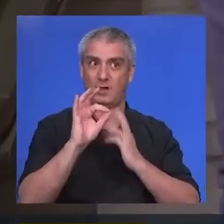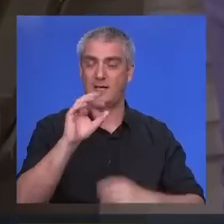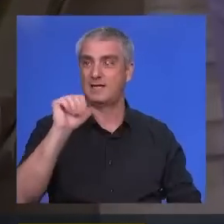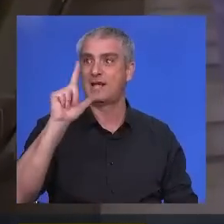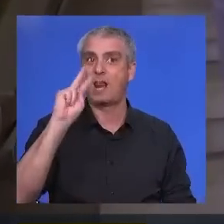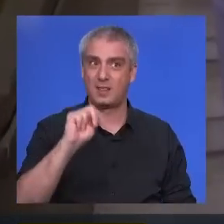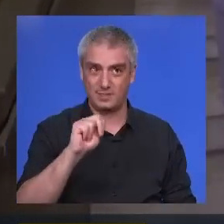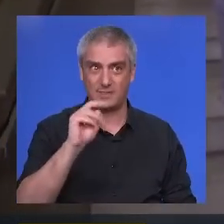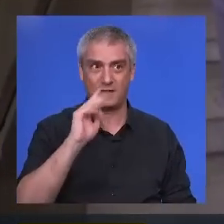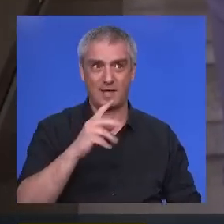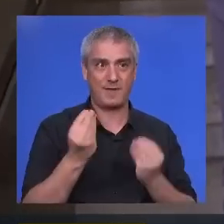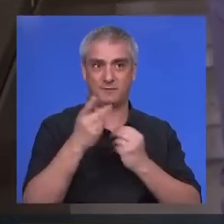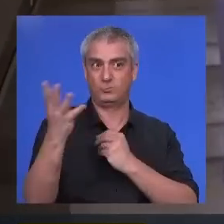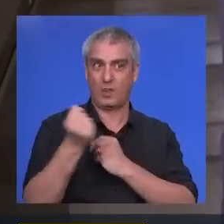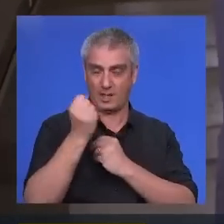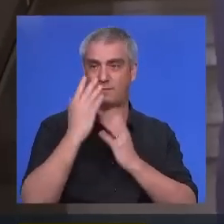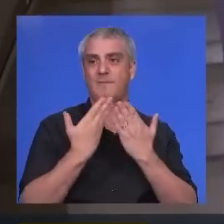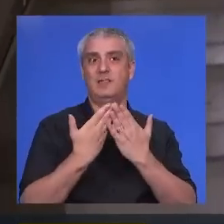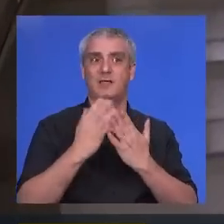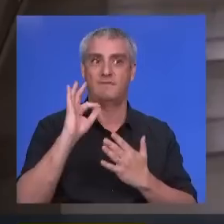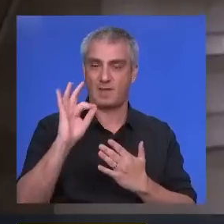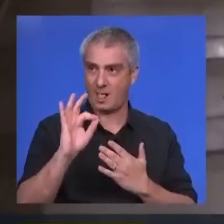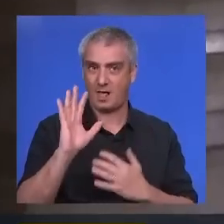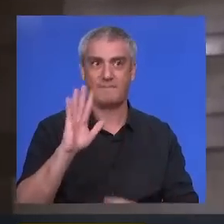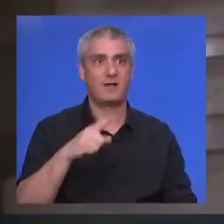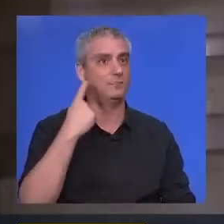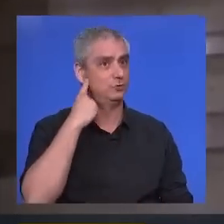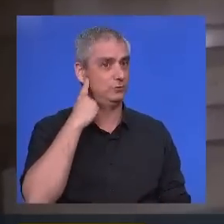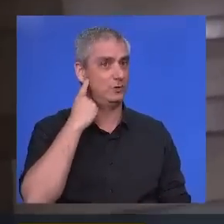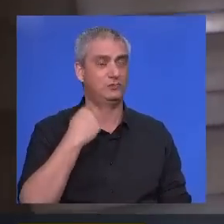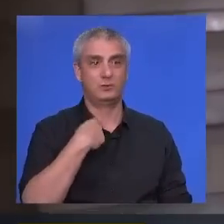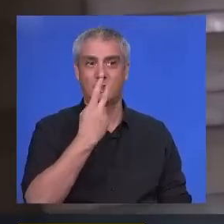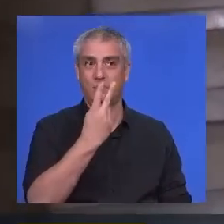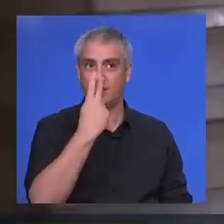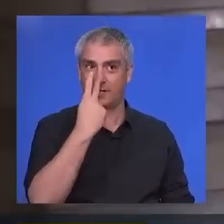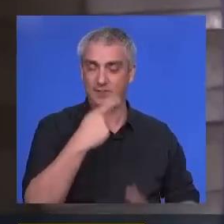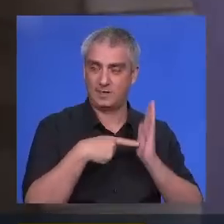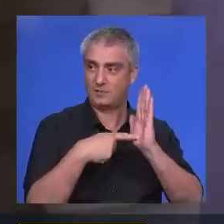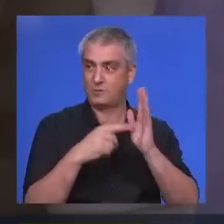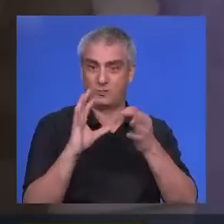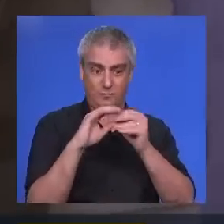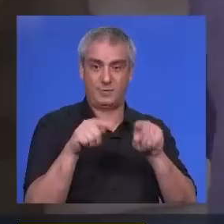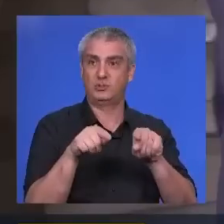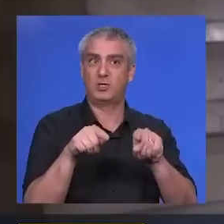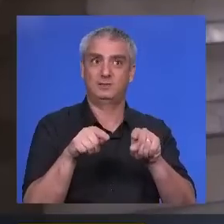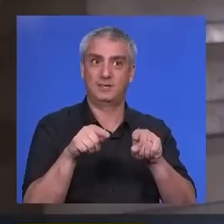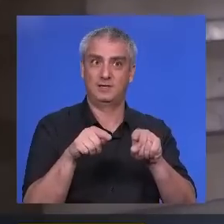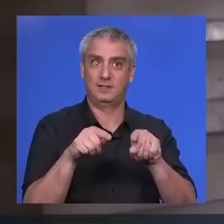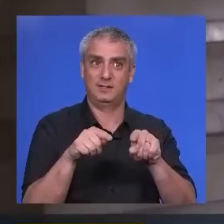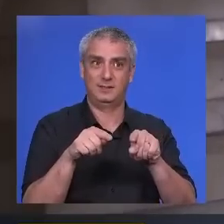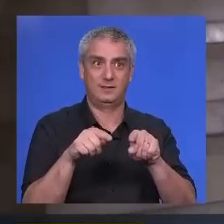החפצים שהוא לקח, גם של התפילה וגם... תשמע, כשאנחנו הראינו בהקשר הזה את